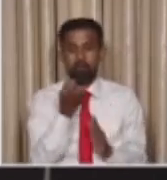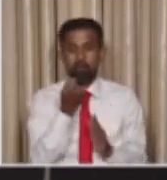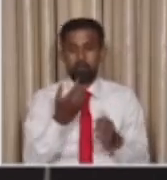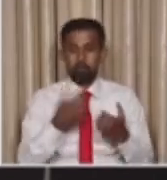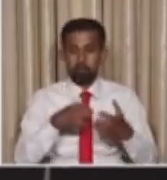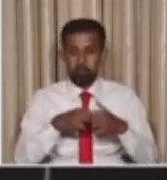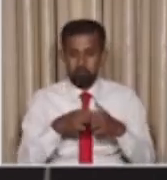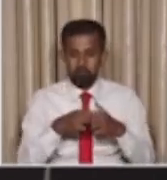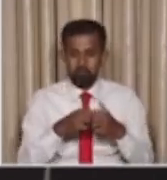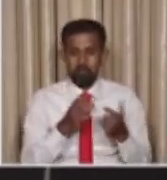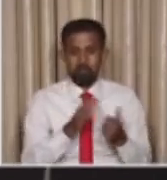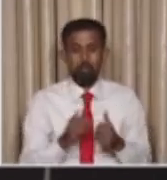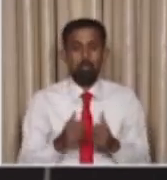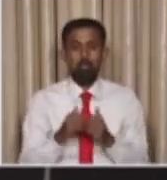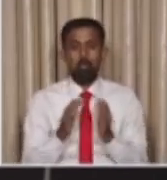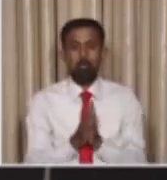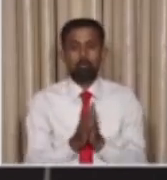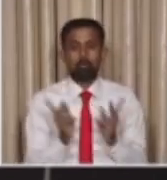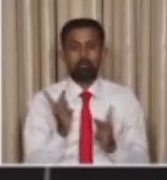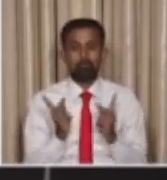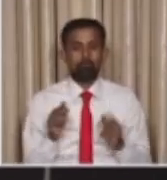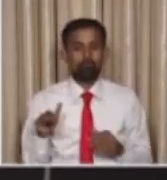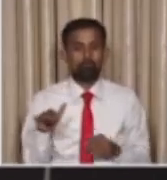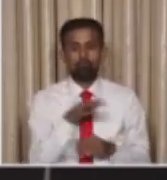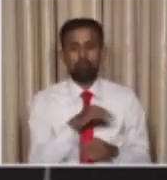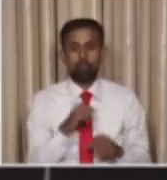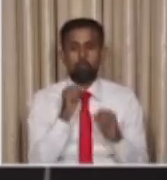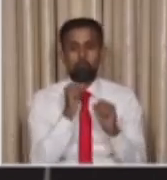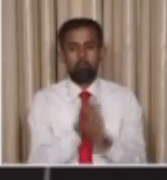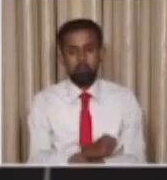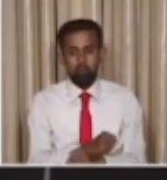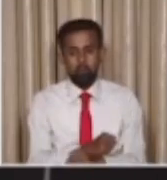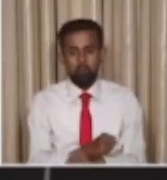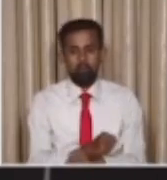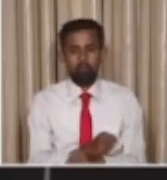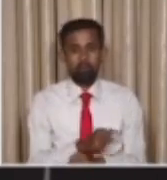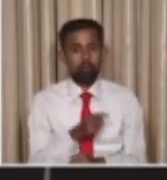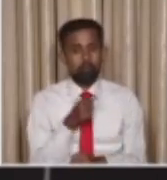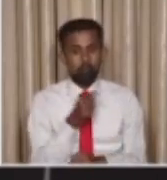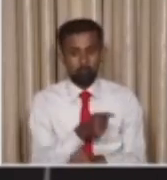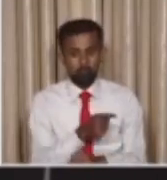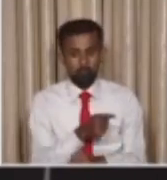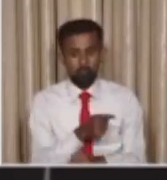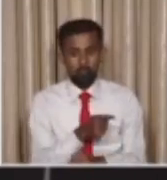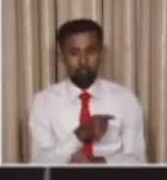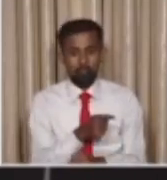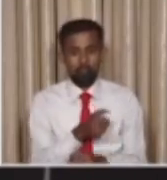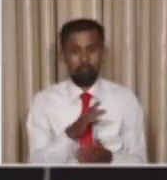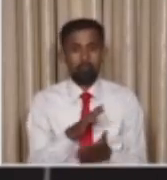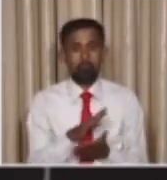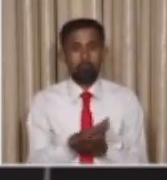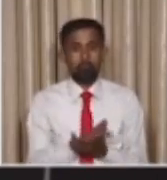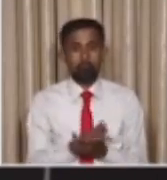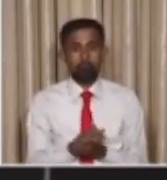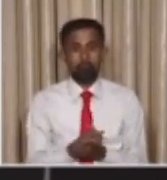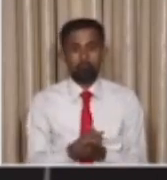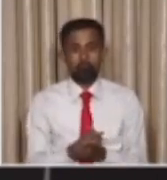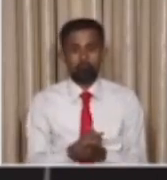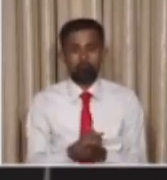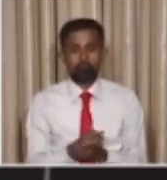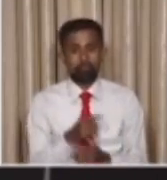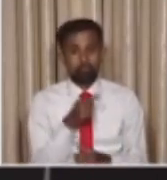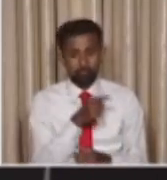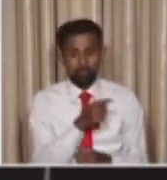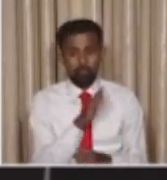තුළ සමස්ත සංචාරක ශේෂයම කඩාගෙන වැටලා තියෙනකොට මේ අයට ගරු සභාපතිතුමනි පැහැදිලිව